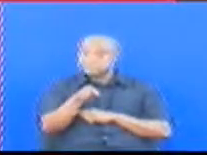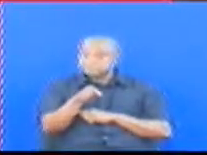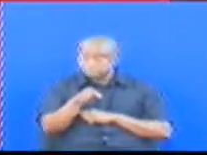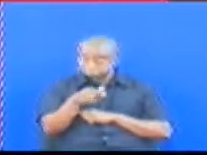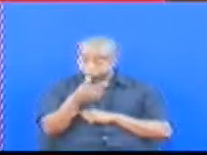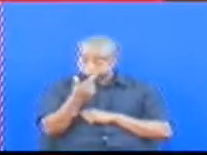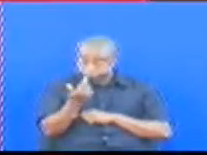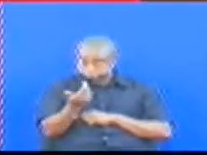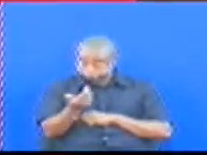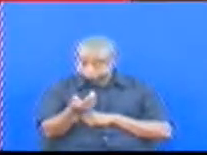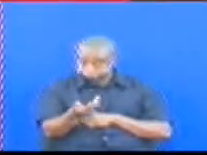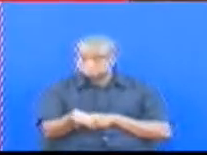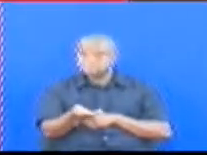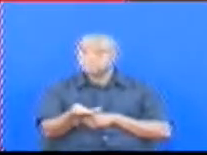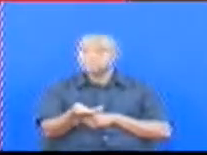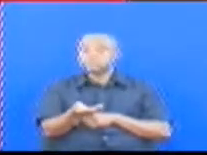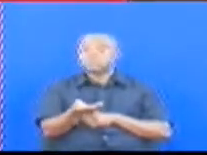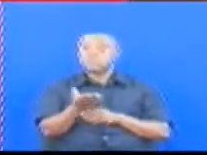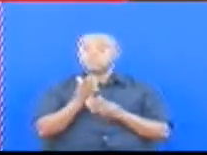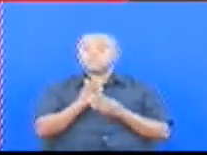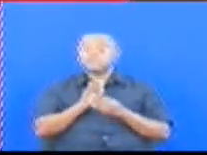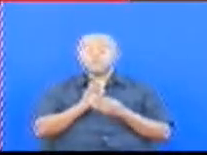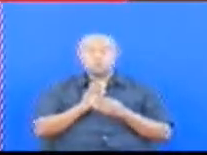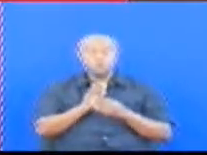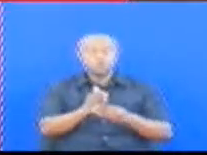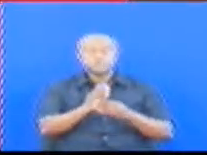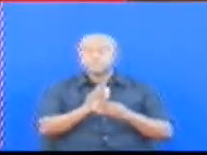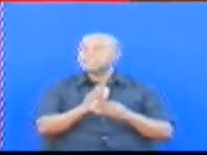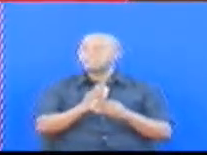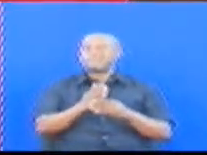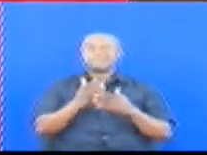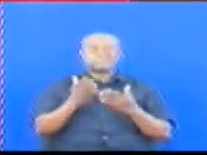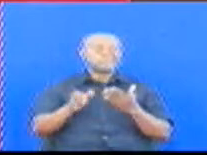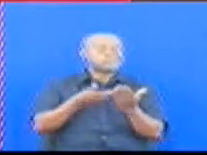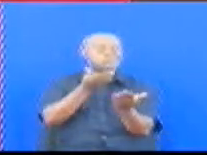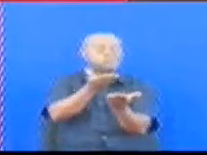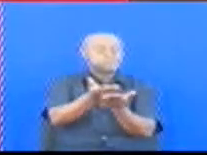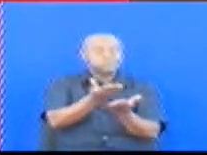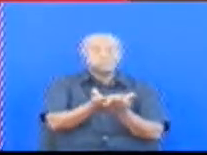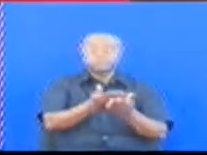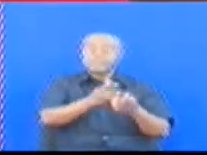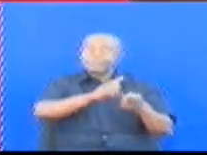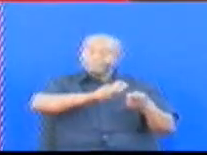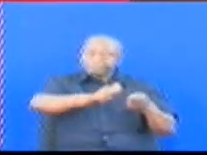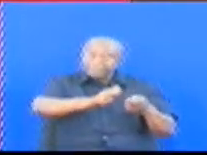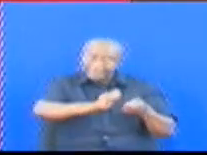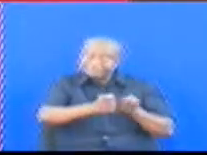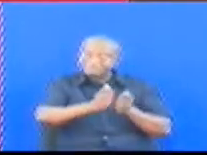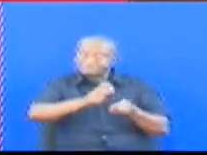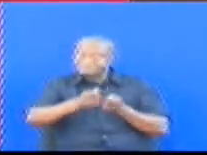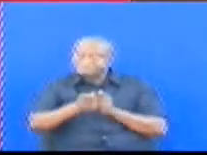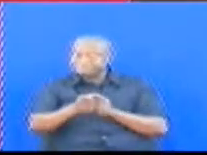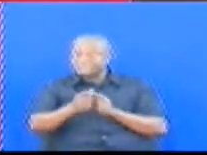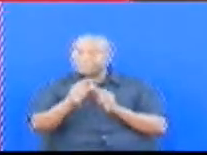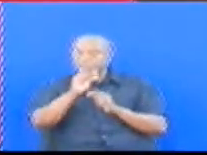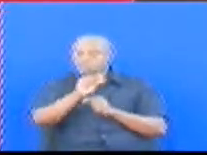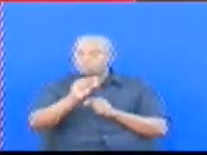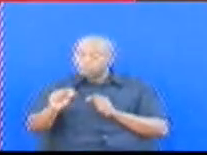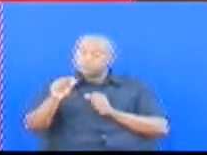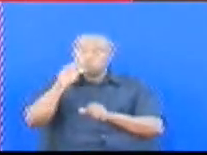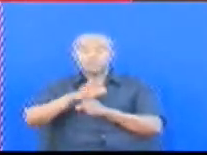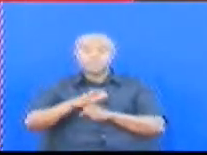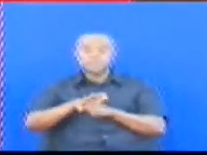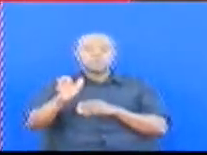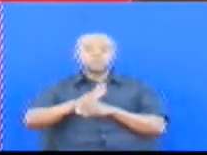kuleta marekebisho madogo mengi yanayohusu tasnia ya sheria kuliko mabunge mengine